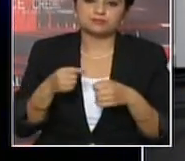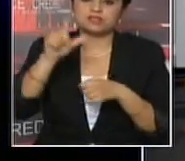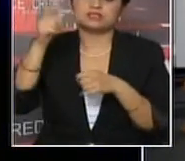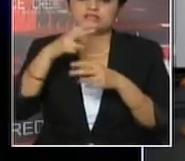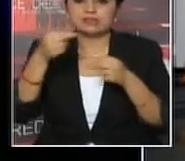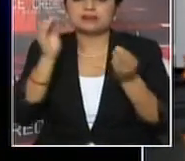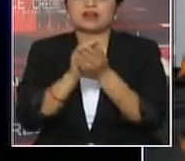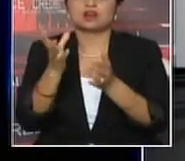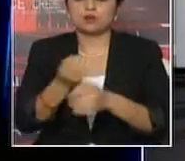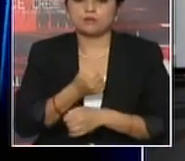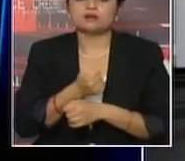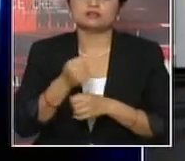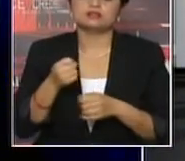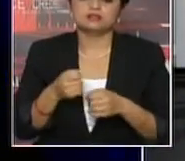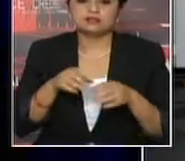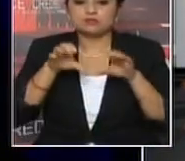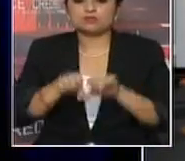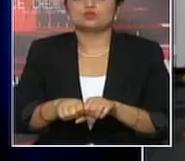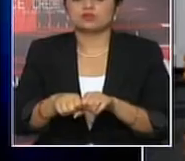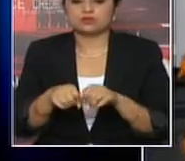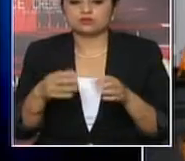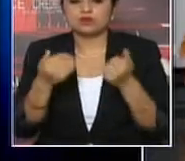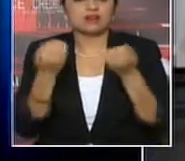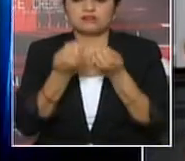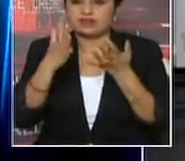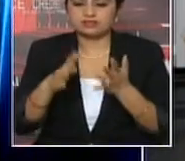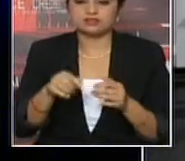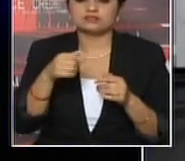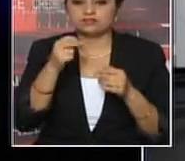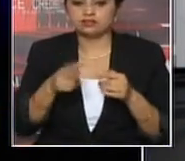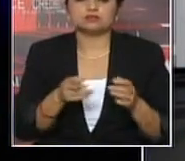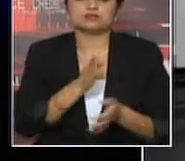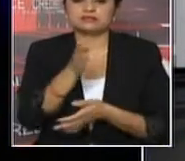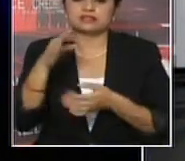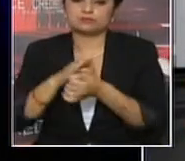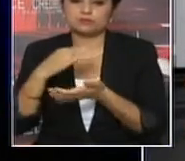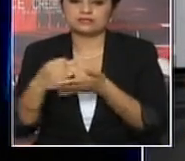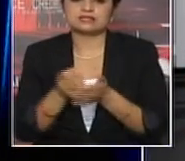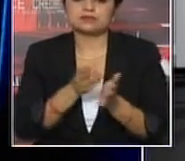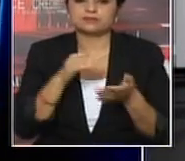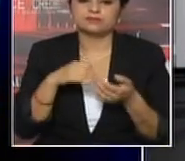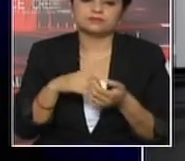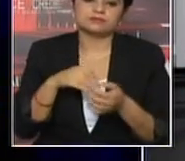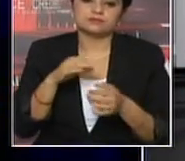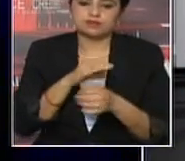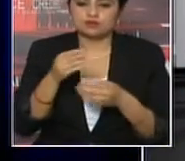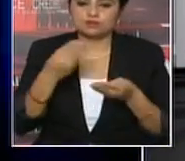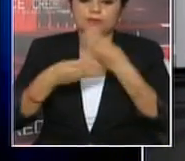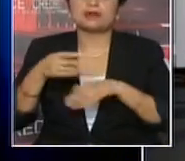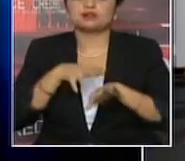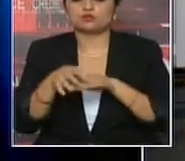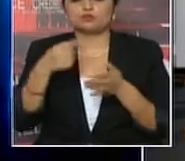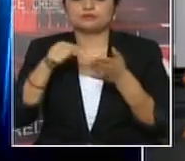राख्न पाउनुपर्ने मागसहित बुकिङ खुला गरेका थिएनन्। तर यातायात व्यवस्था विभाग र यातायात व्यवसाय बीचको